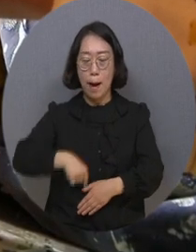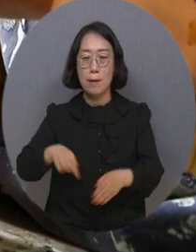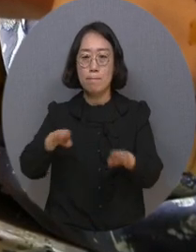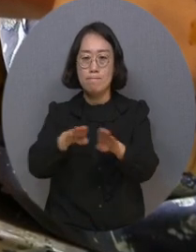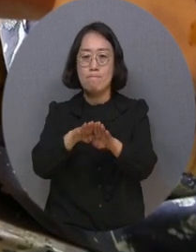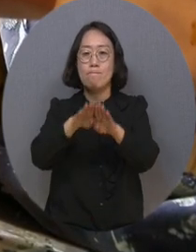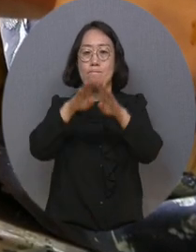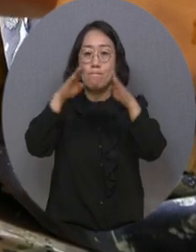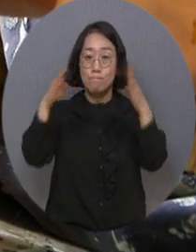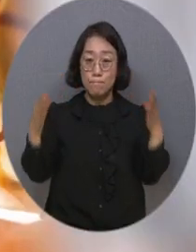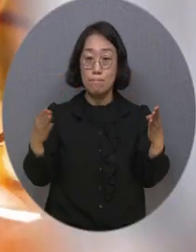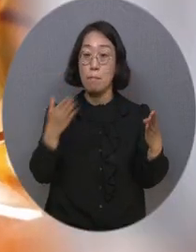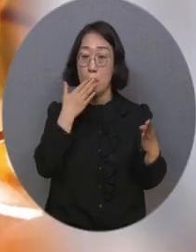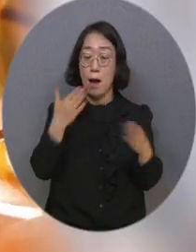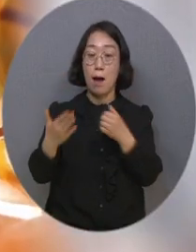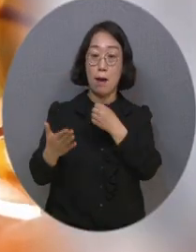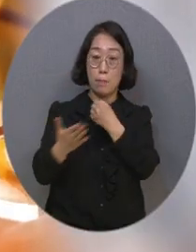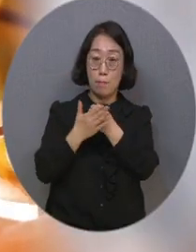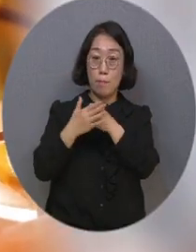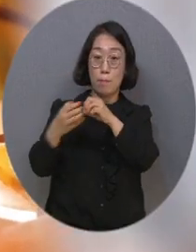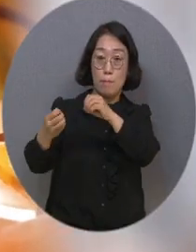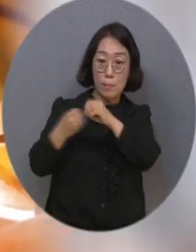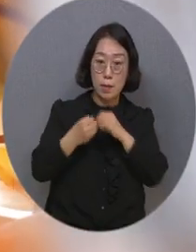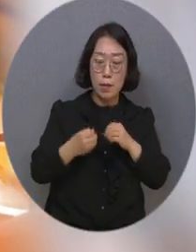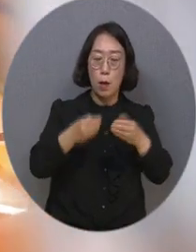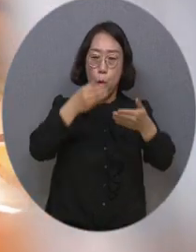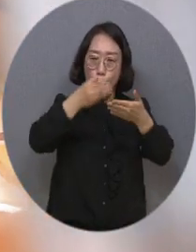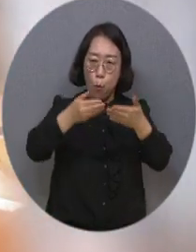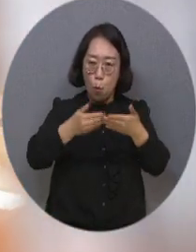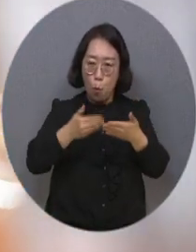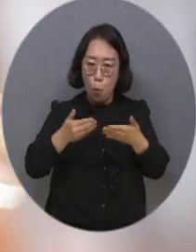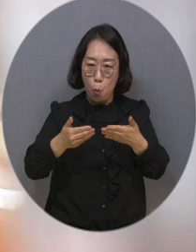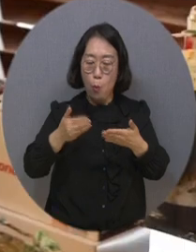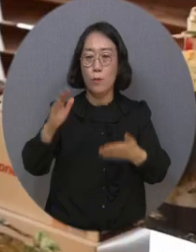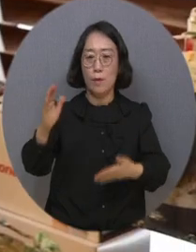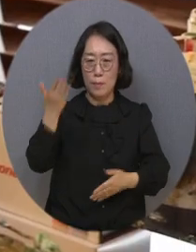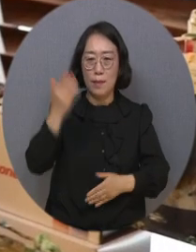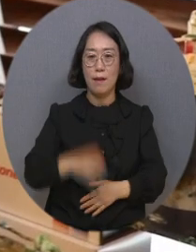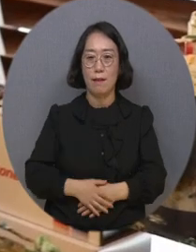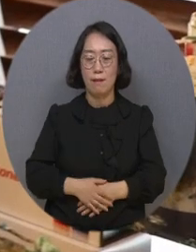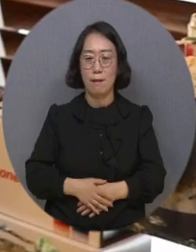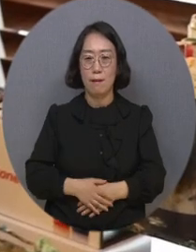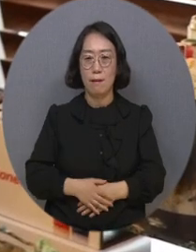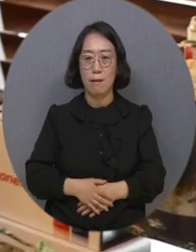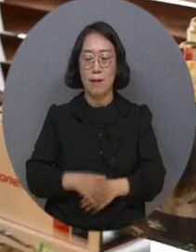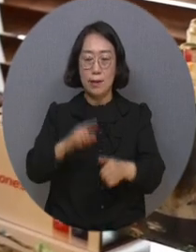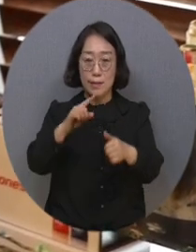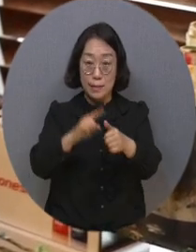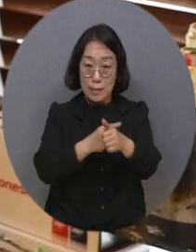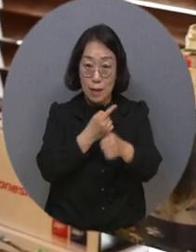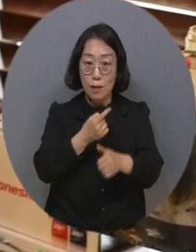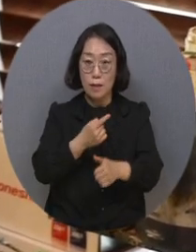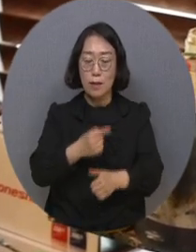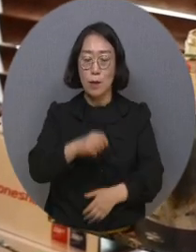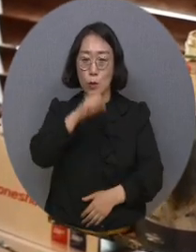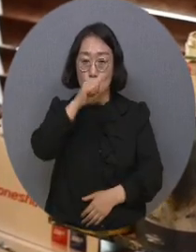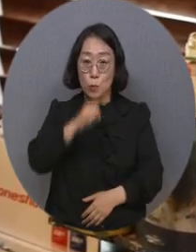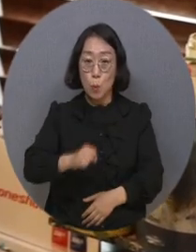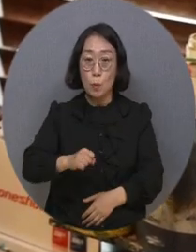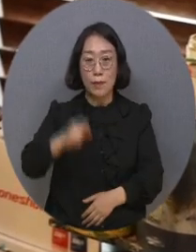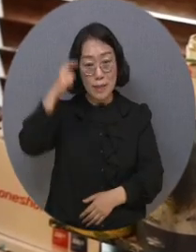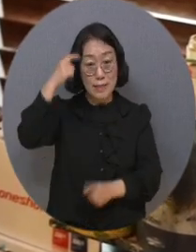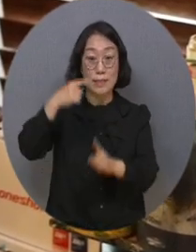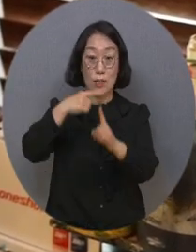마음을 환하게 열어 놓아 그 마음은 붓으로 표현됩니다 자연에 대한 서정적이고 긍정적인